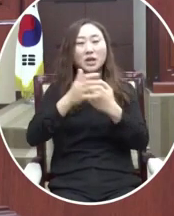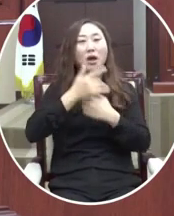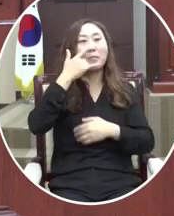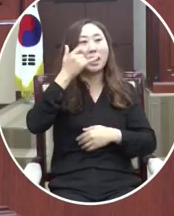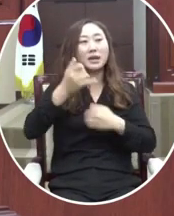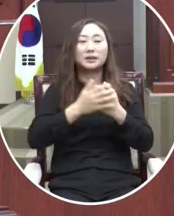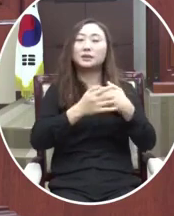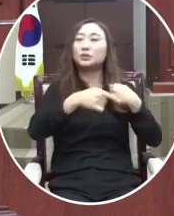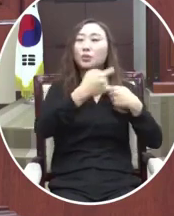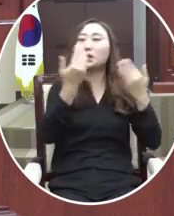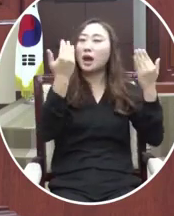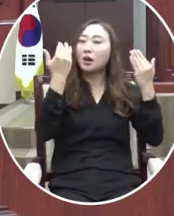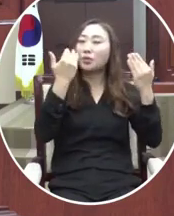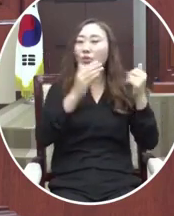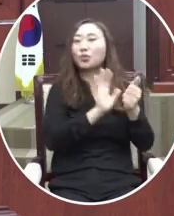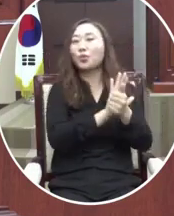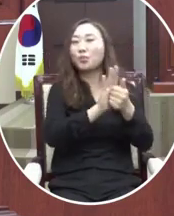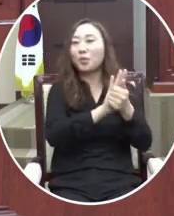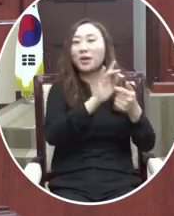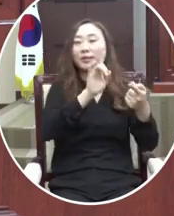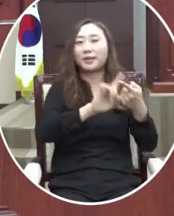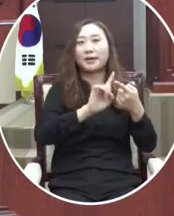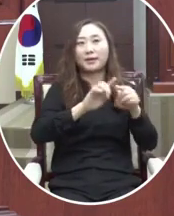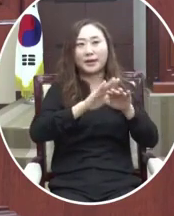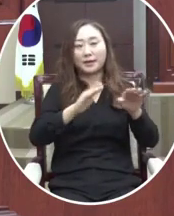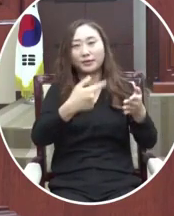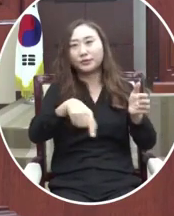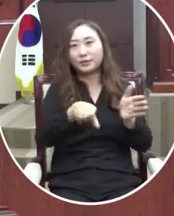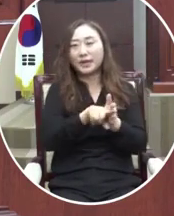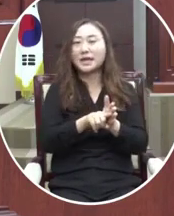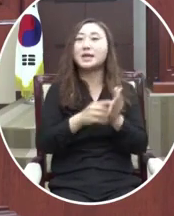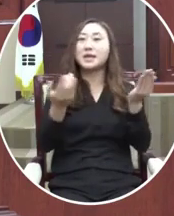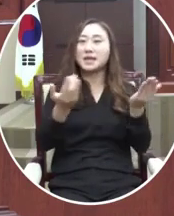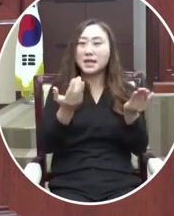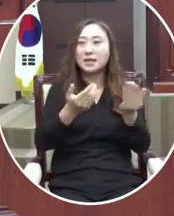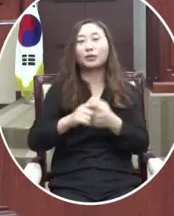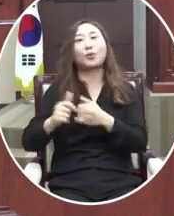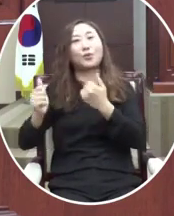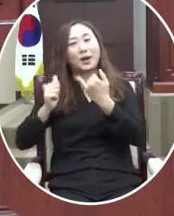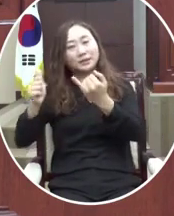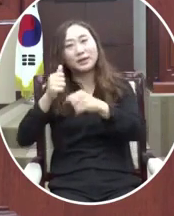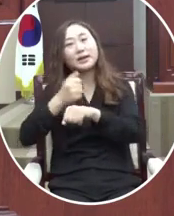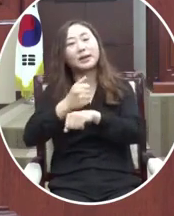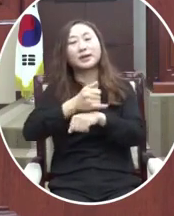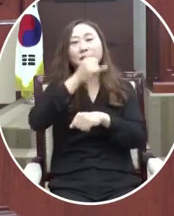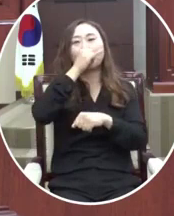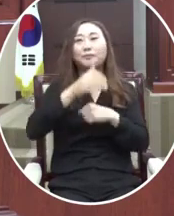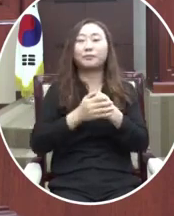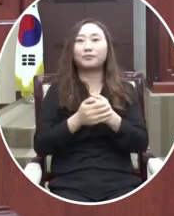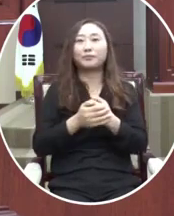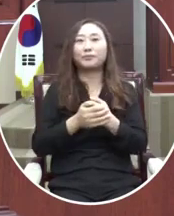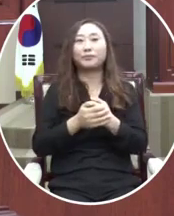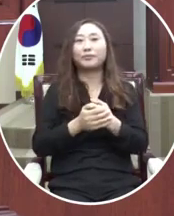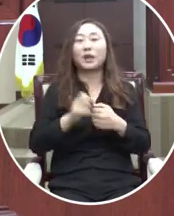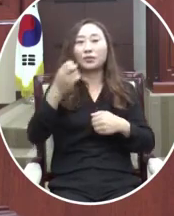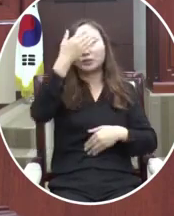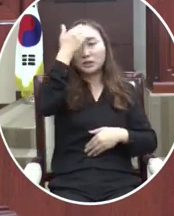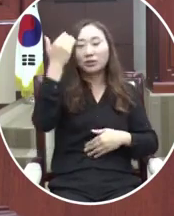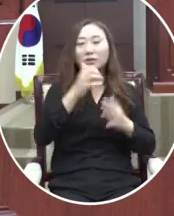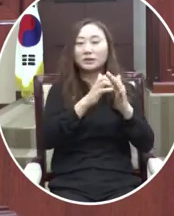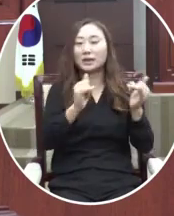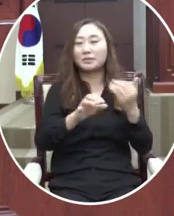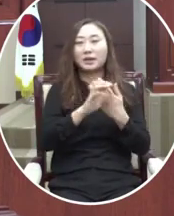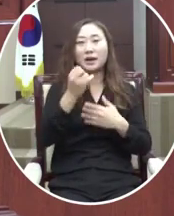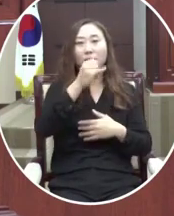고민인 초등 돌봄 공백을 회수함으로써 일과 가정의 양립을 지원하겠습니다 청년 세대가 겪고 있는 일자리